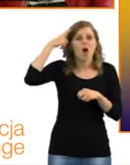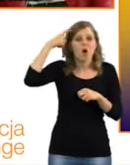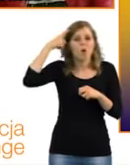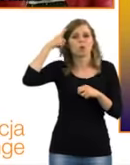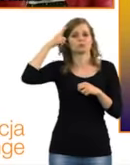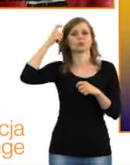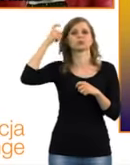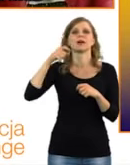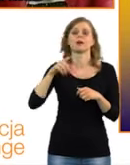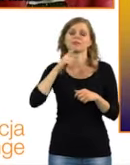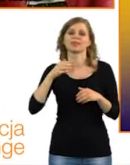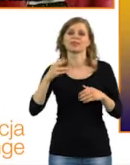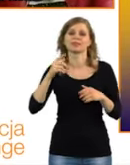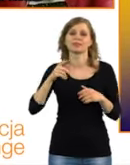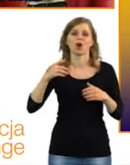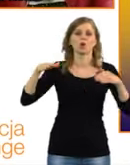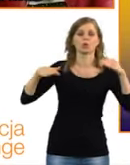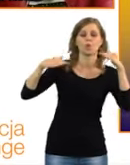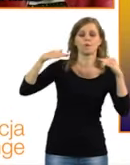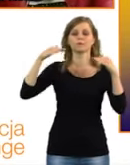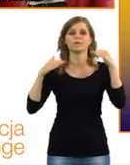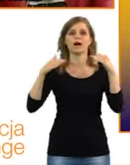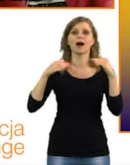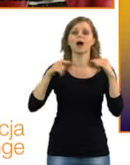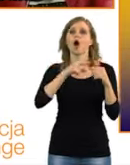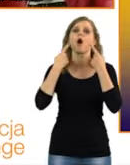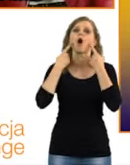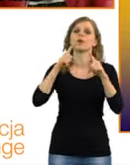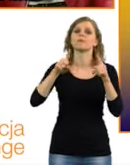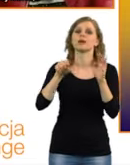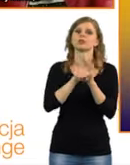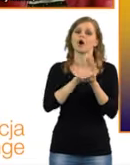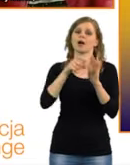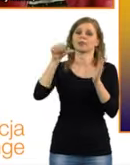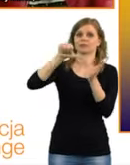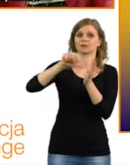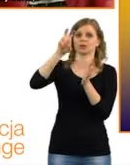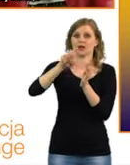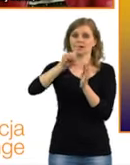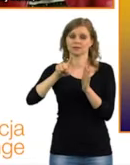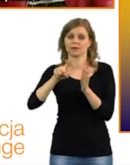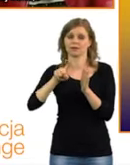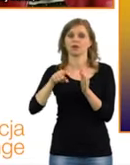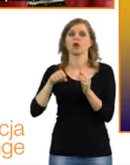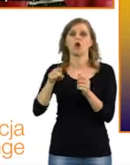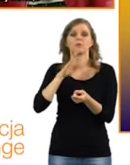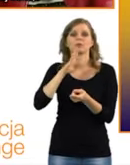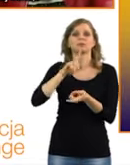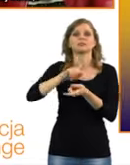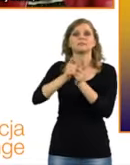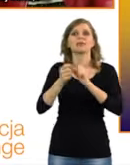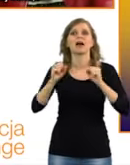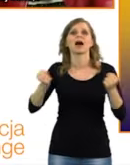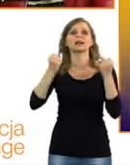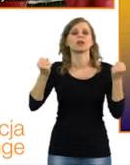wykazały, że narząd równowagi odpowiada na tony do 1000 Hz i zmienia aktywność części